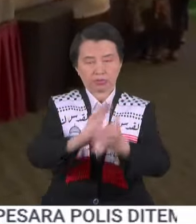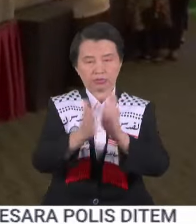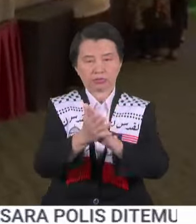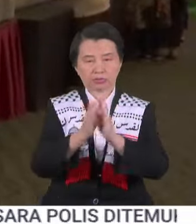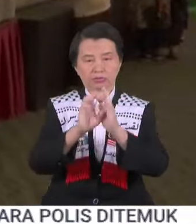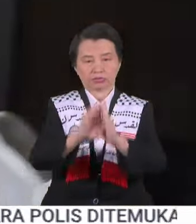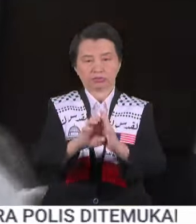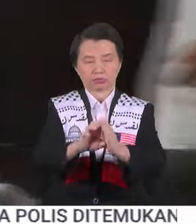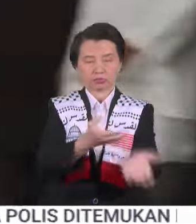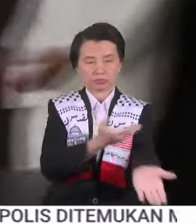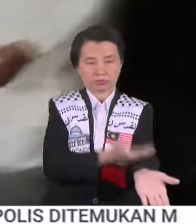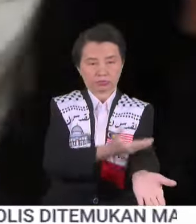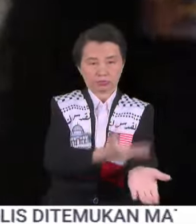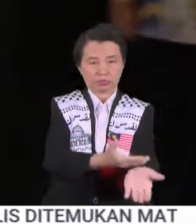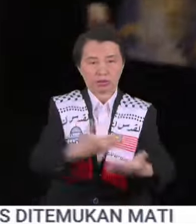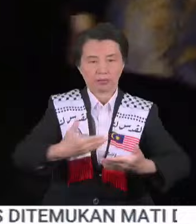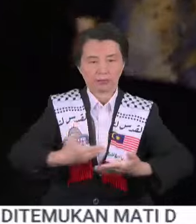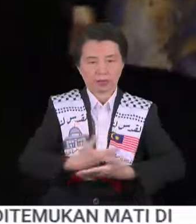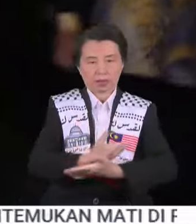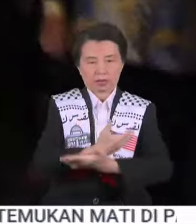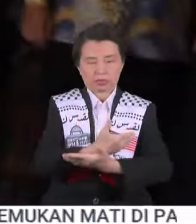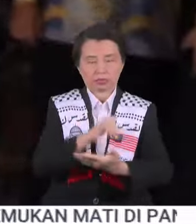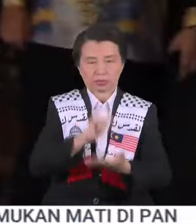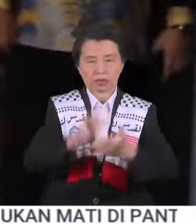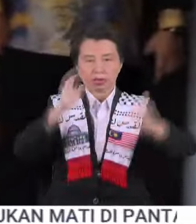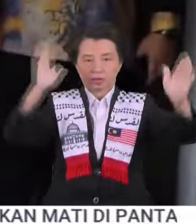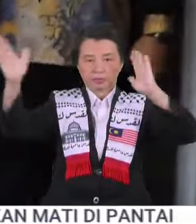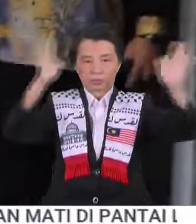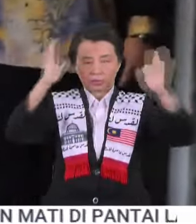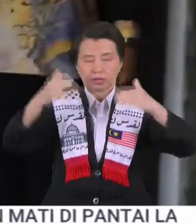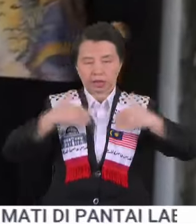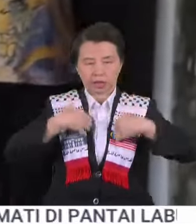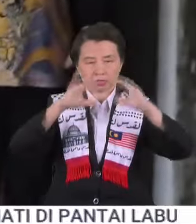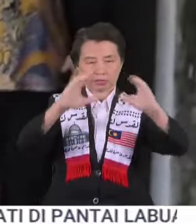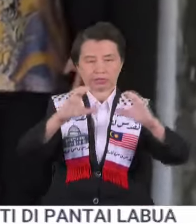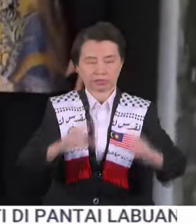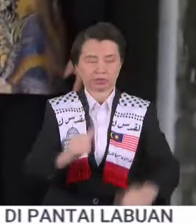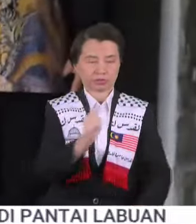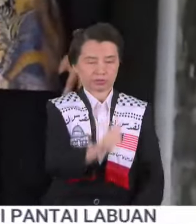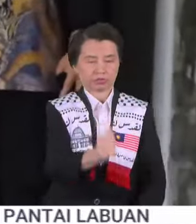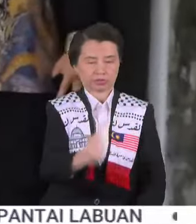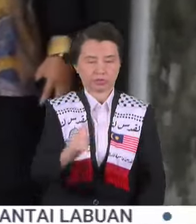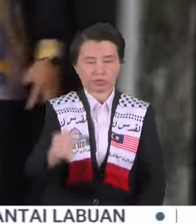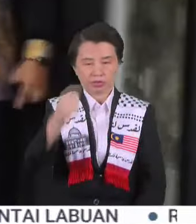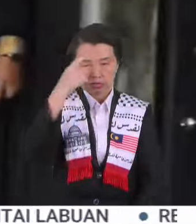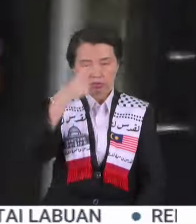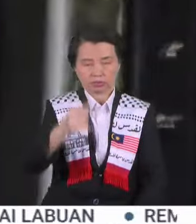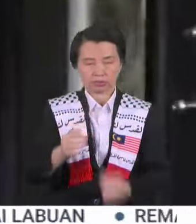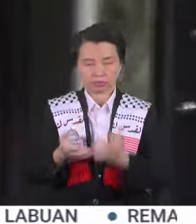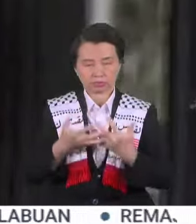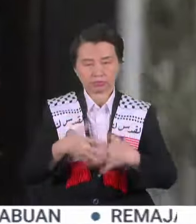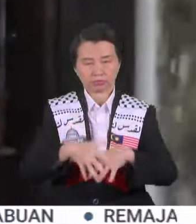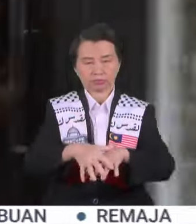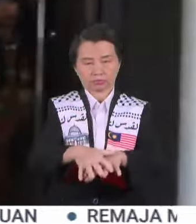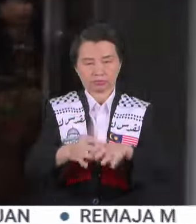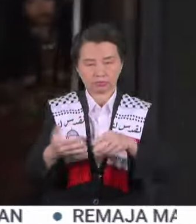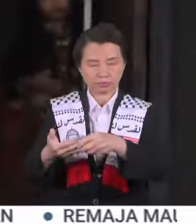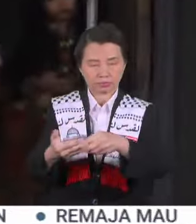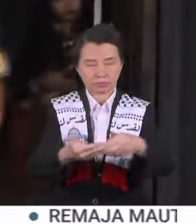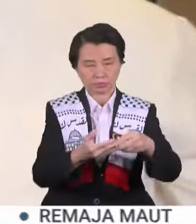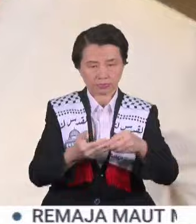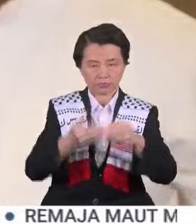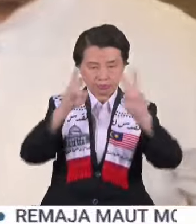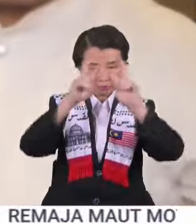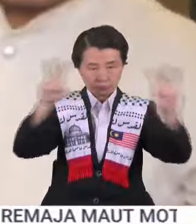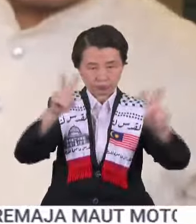contoh kepada generasi baharu bahawa negara ini mempunyai cara tersendiri untuk memupuk perpaduan dan keharmonian